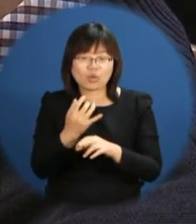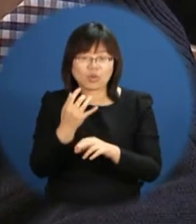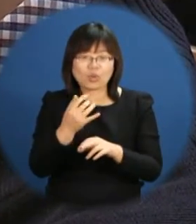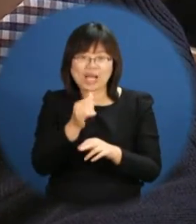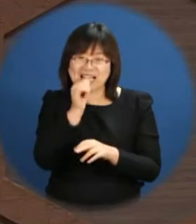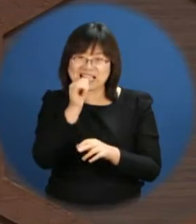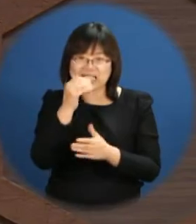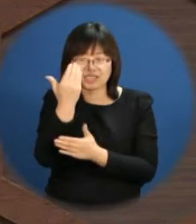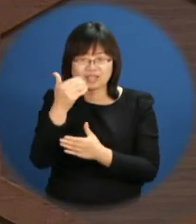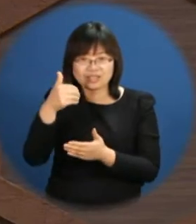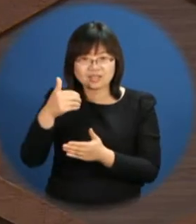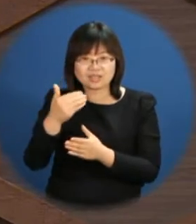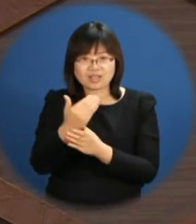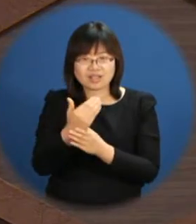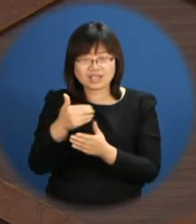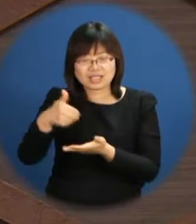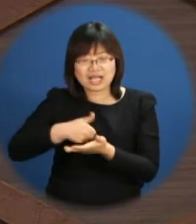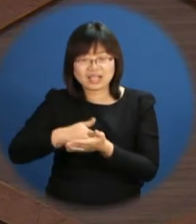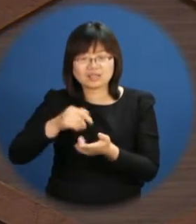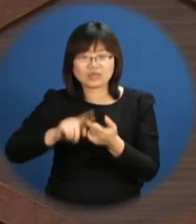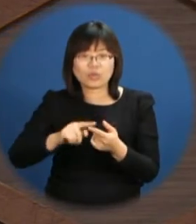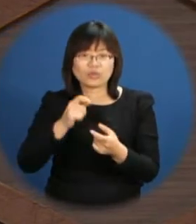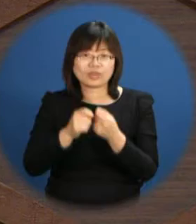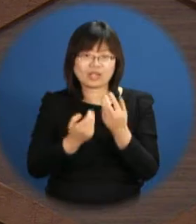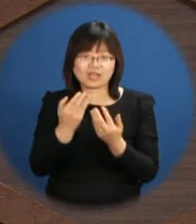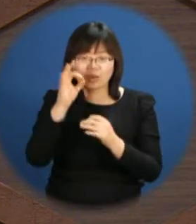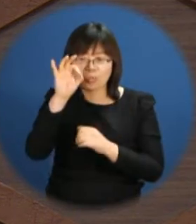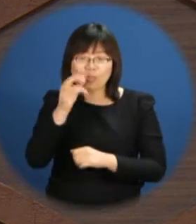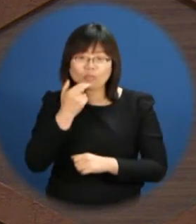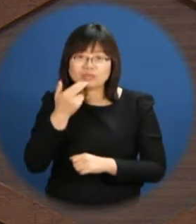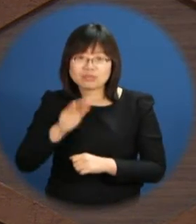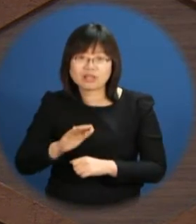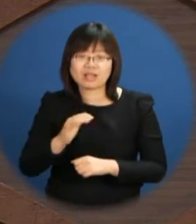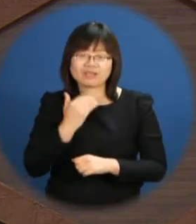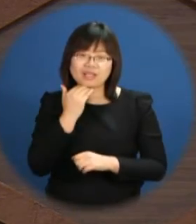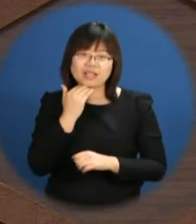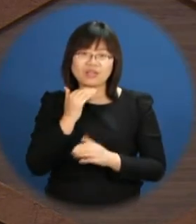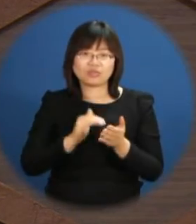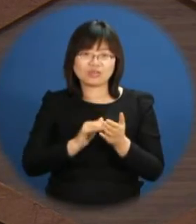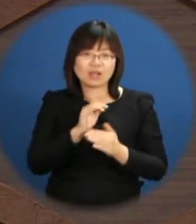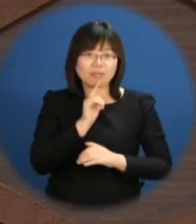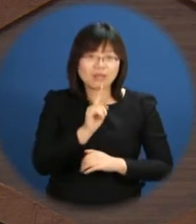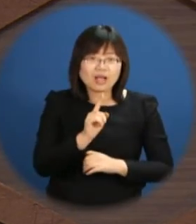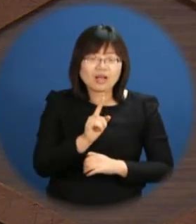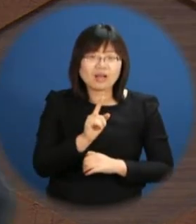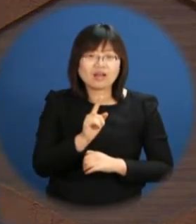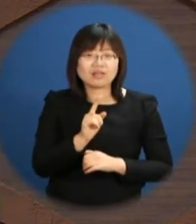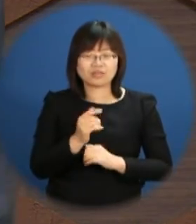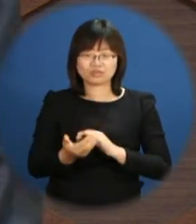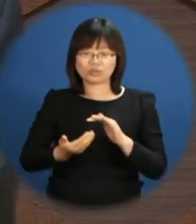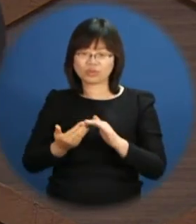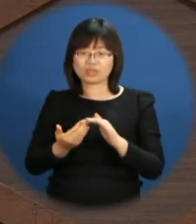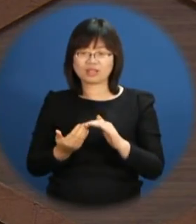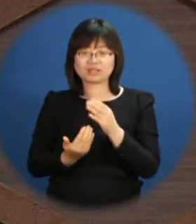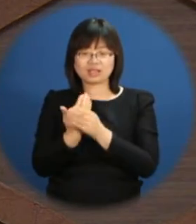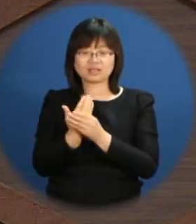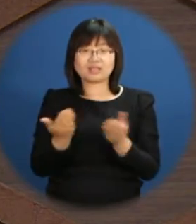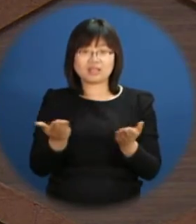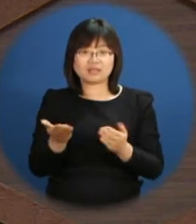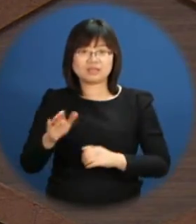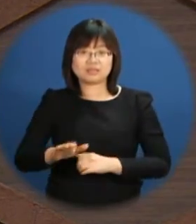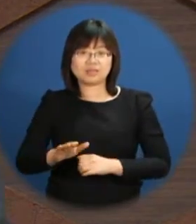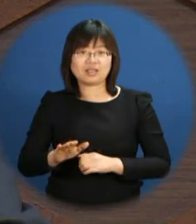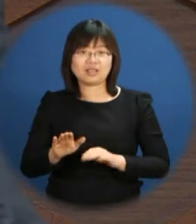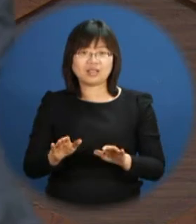탄다고 보지는 않았는데 물론 조금있다 말씀드리겠지만 그건 아버지의 보다 좀 전에 생긴 일입니다 그러나